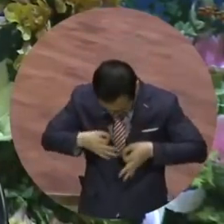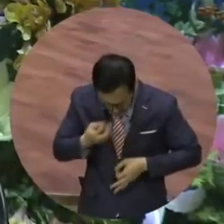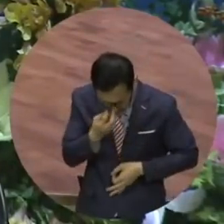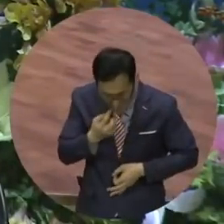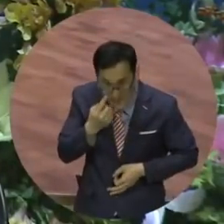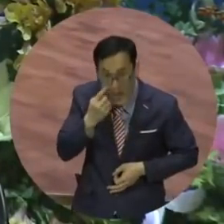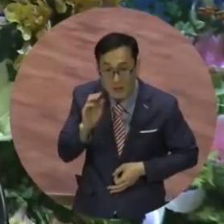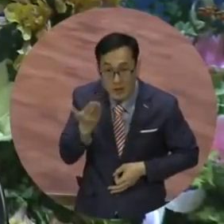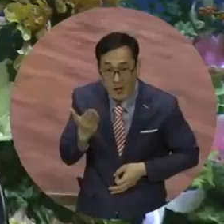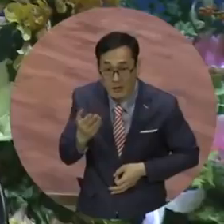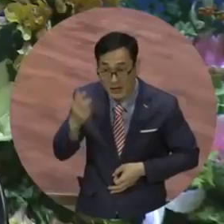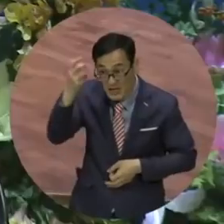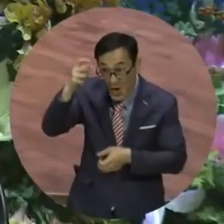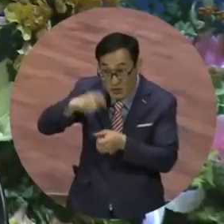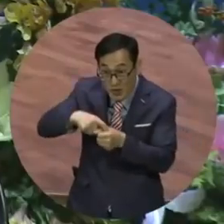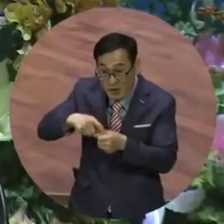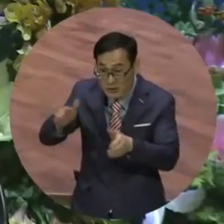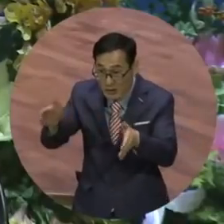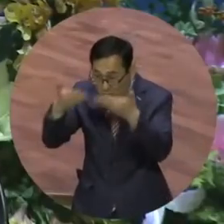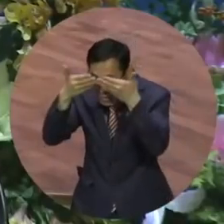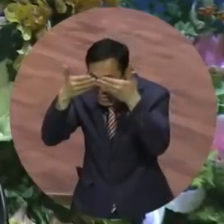이거 사단에게 당해버린 거예요.